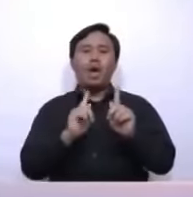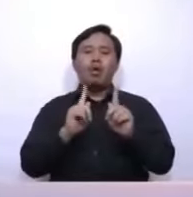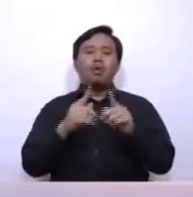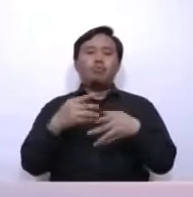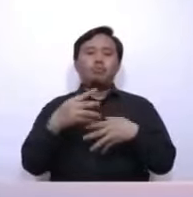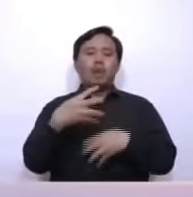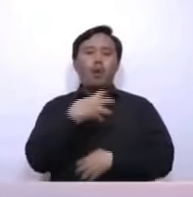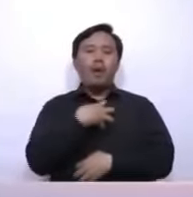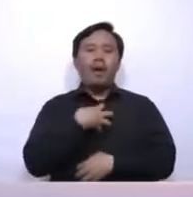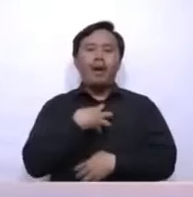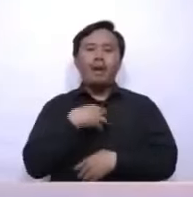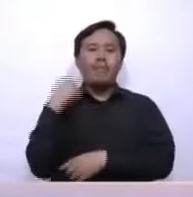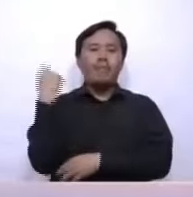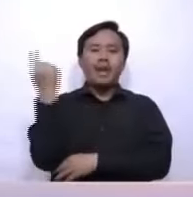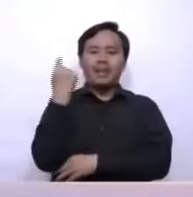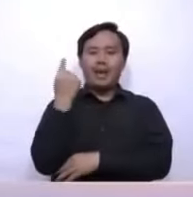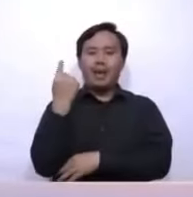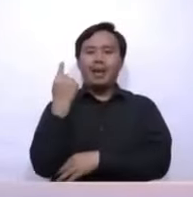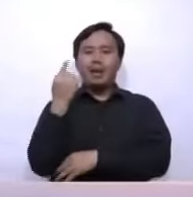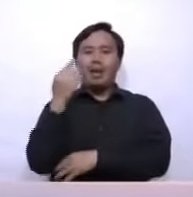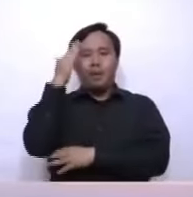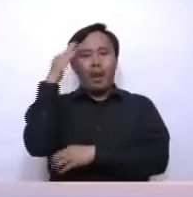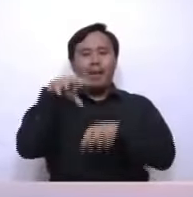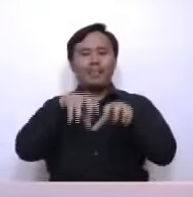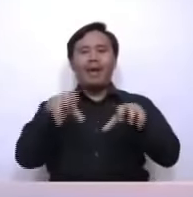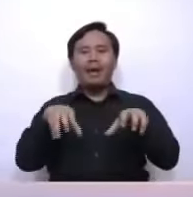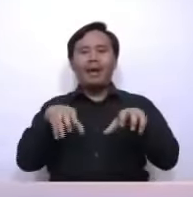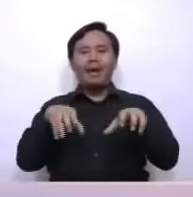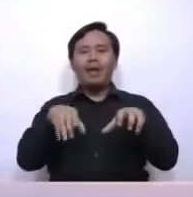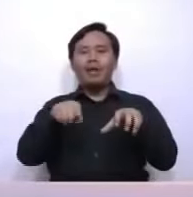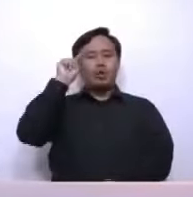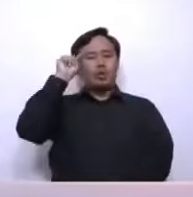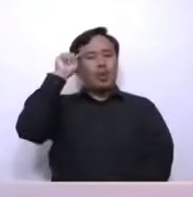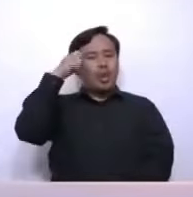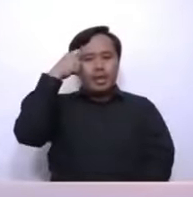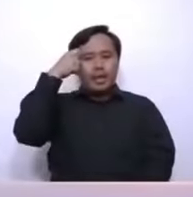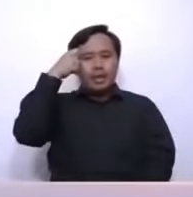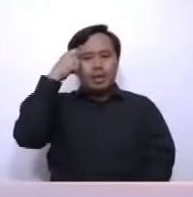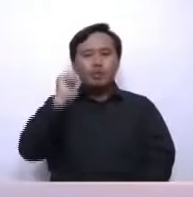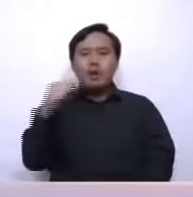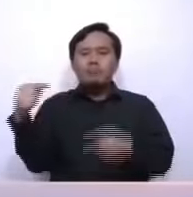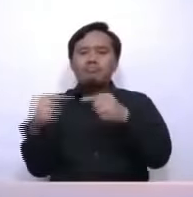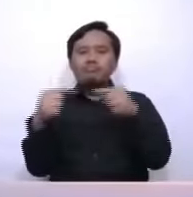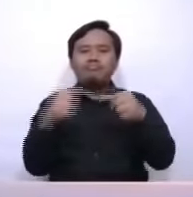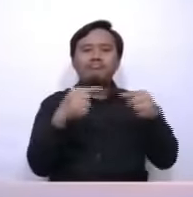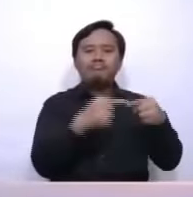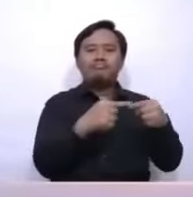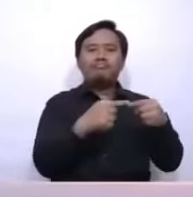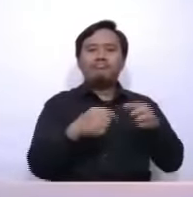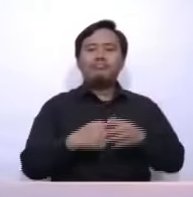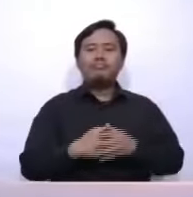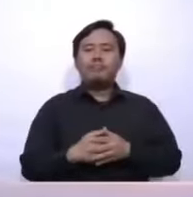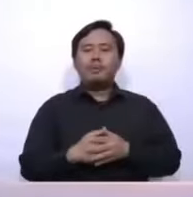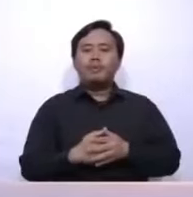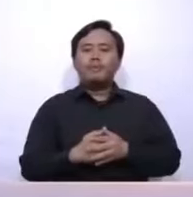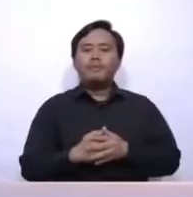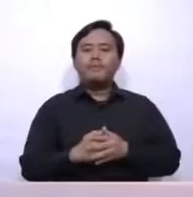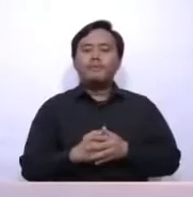dan keinginan dari pemerintah kepala daerah, maka akan sangat sulit untuk bisa mengintegrasikan sistem. Itulah